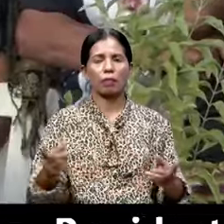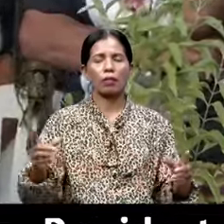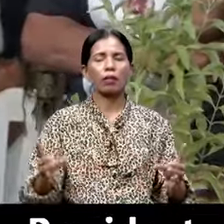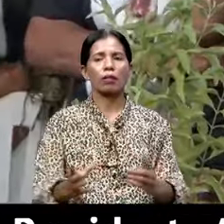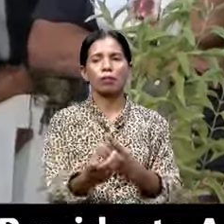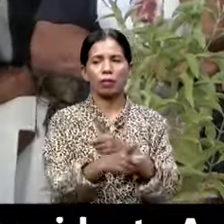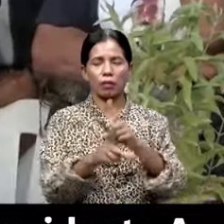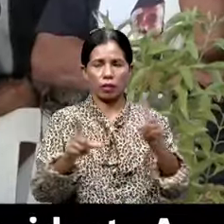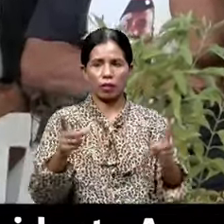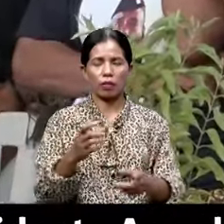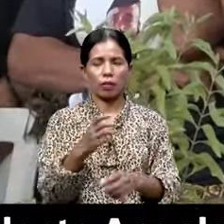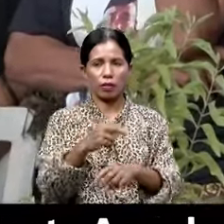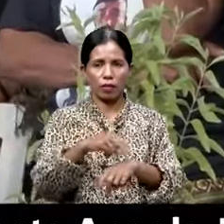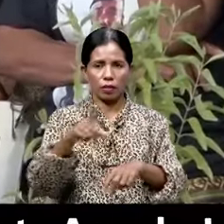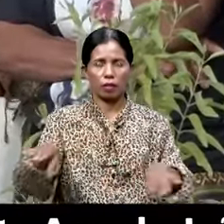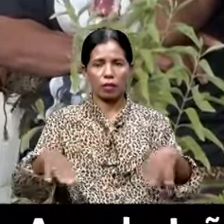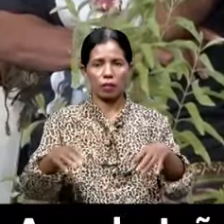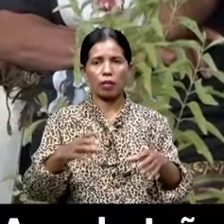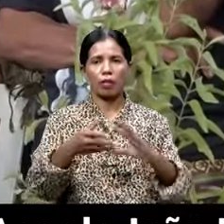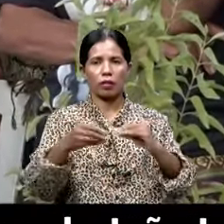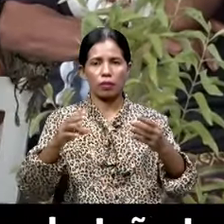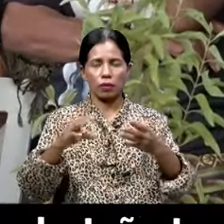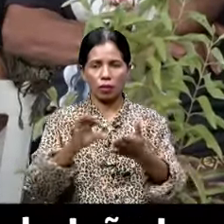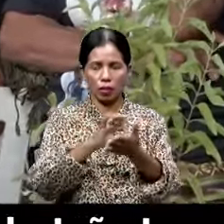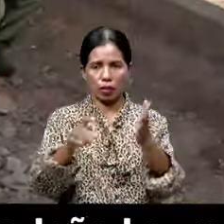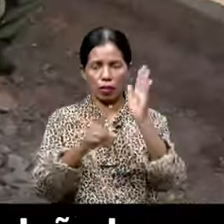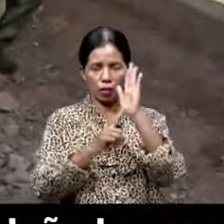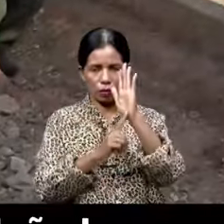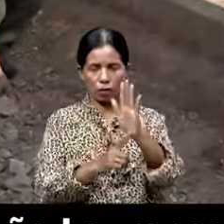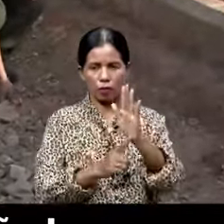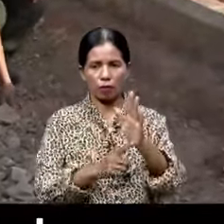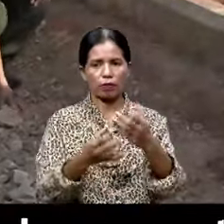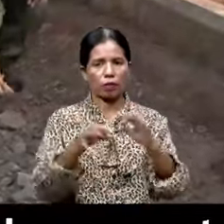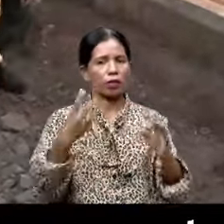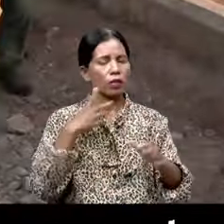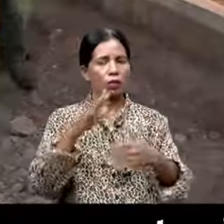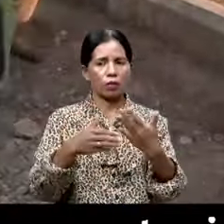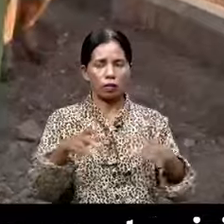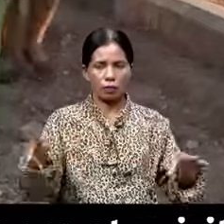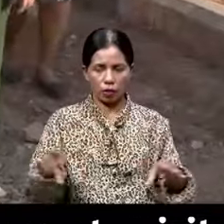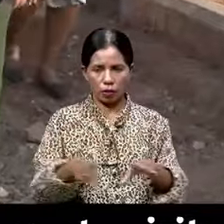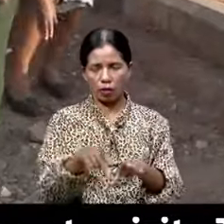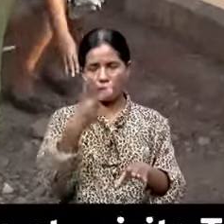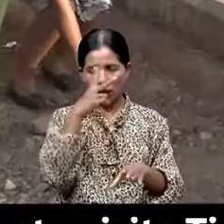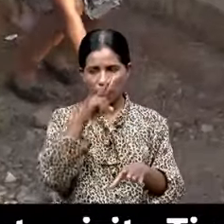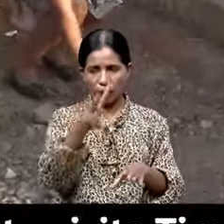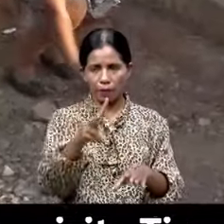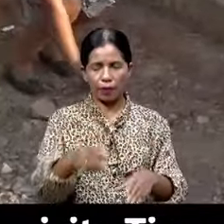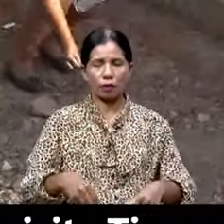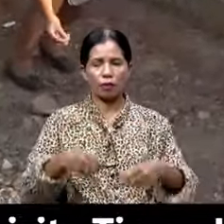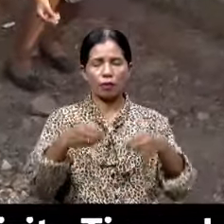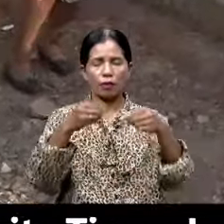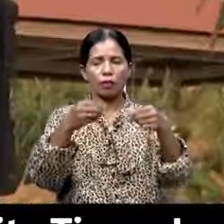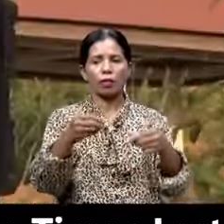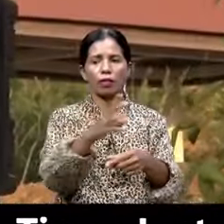nacional nebe história nebe ni hakerekte ona o inle sai ter to neba ene ita huto ene par testemunha fo homenaje no